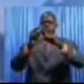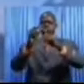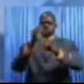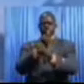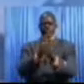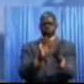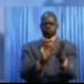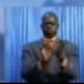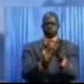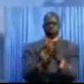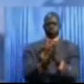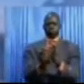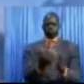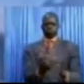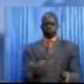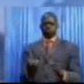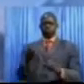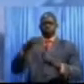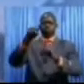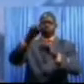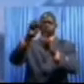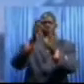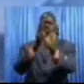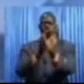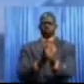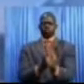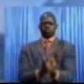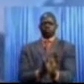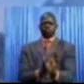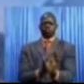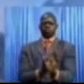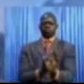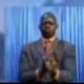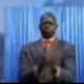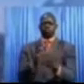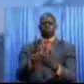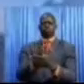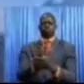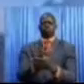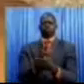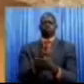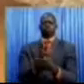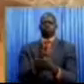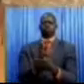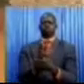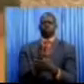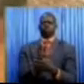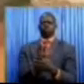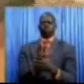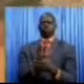compte les enfants en situation de handicap. Nathalie Sawadogo.